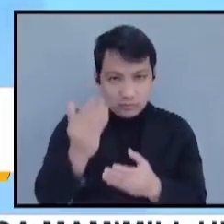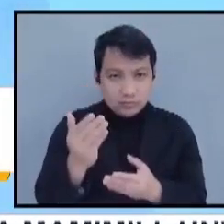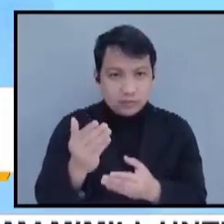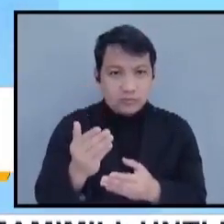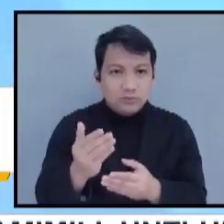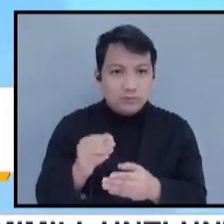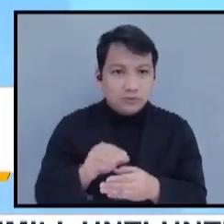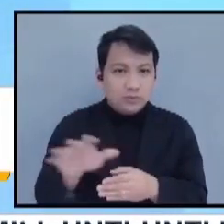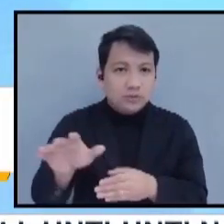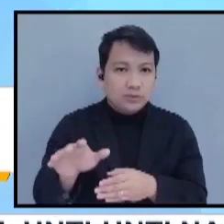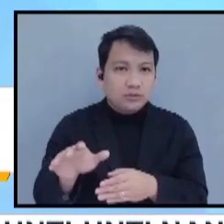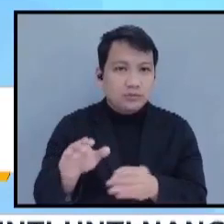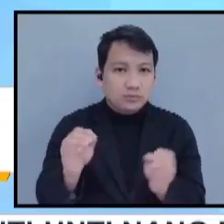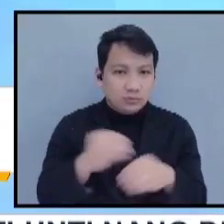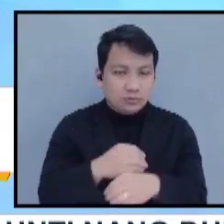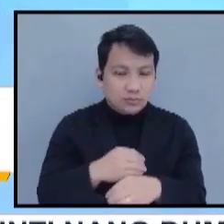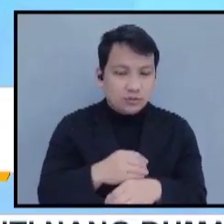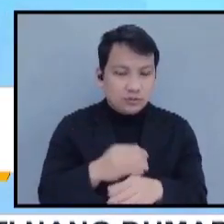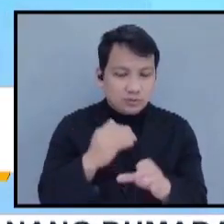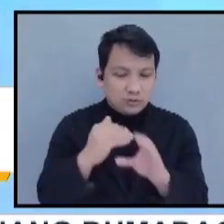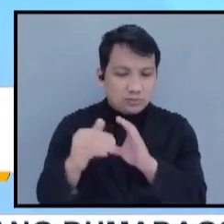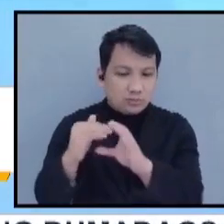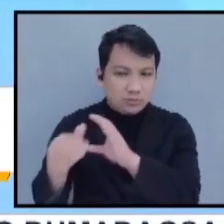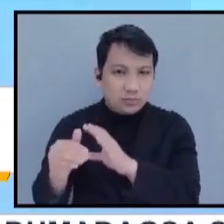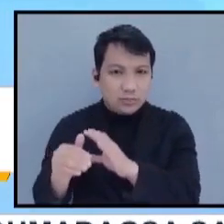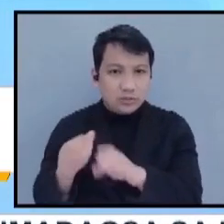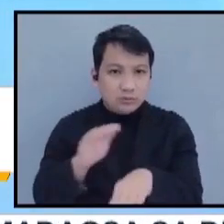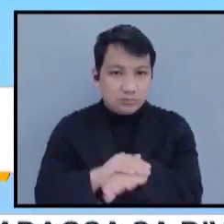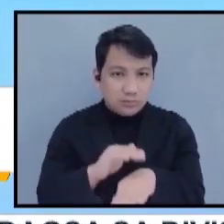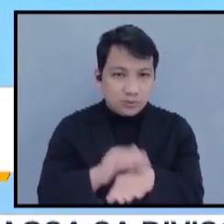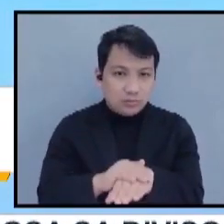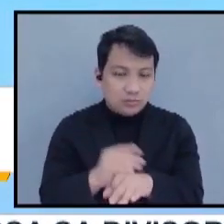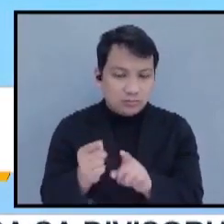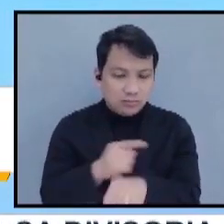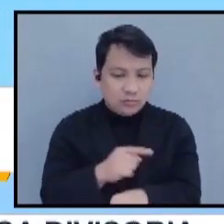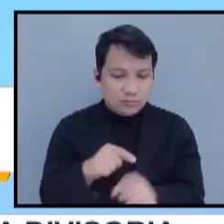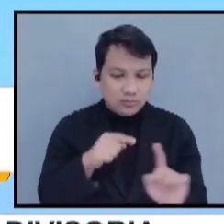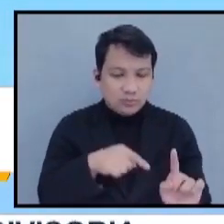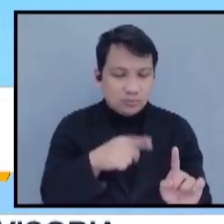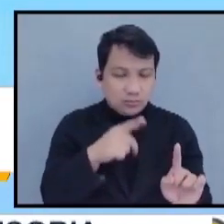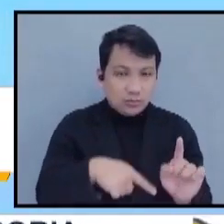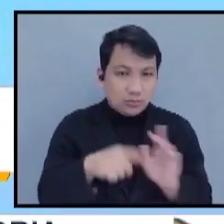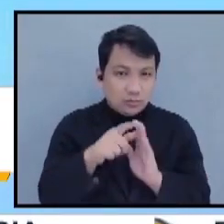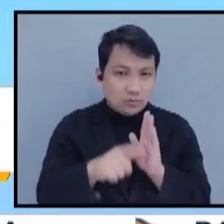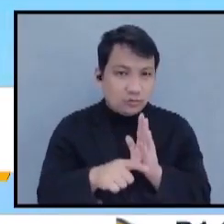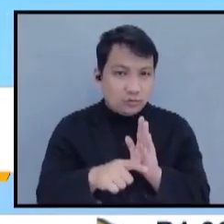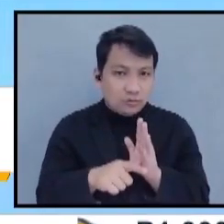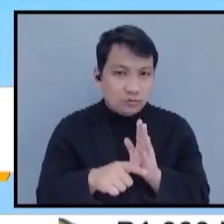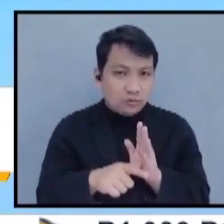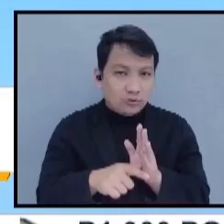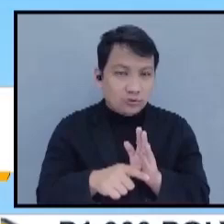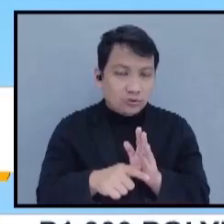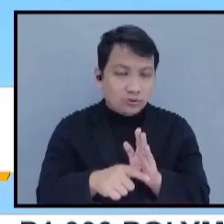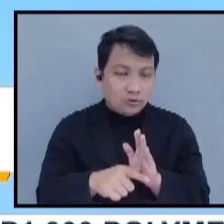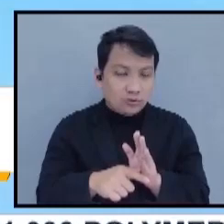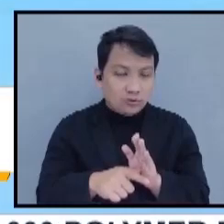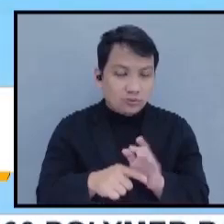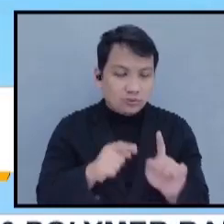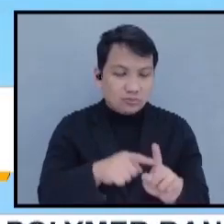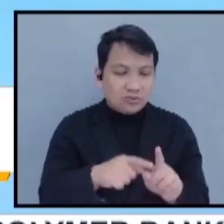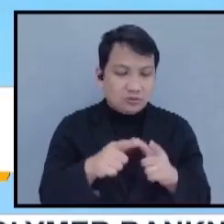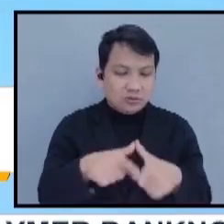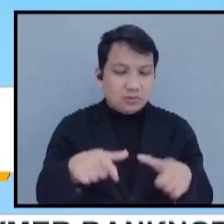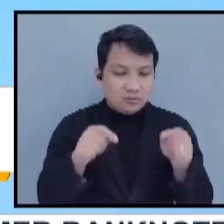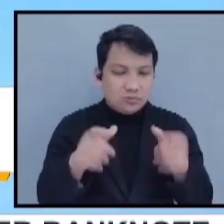Manila. Sa email, ipinadala ang bomb threat mula umano sa isang abogadong Hapon na si Takahiro Karasawa at sinabing may